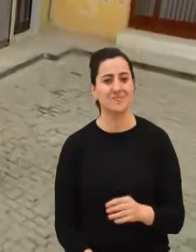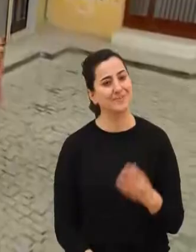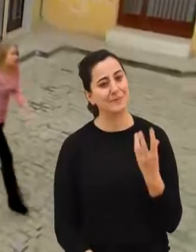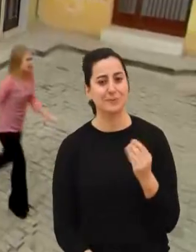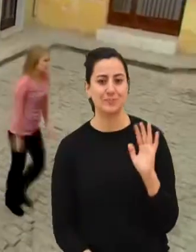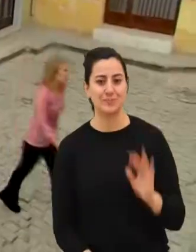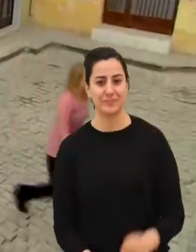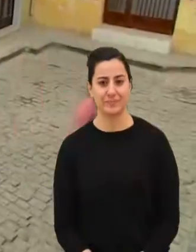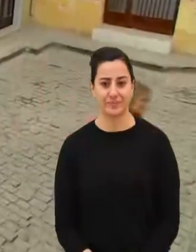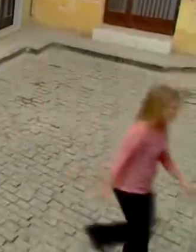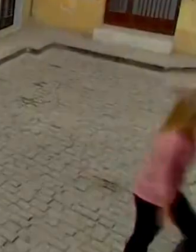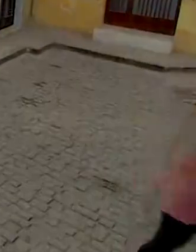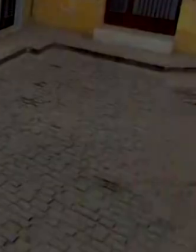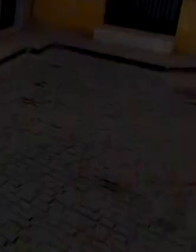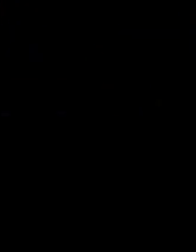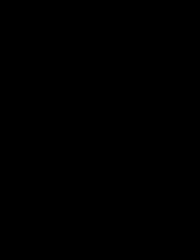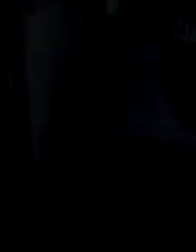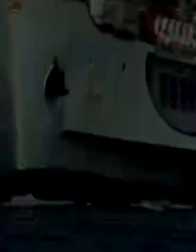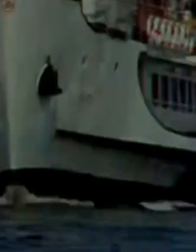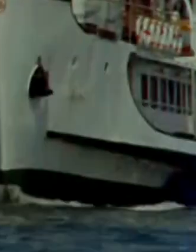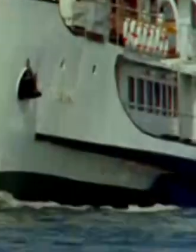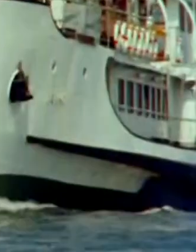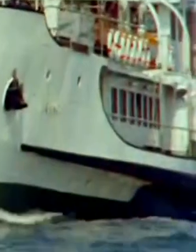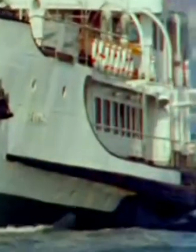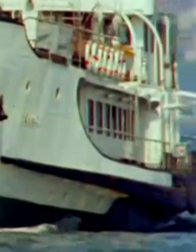çüz. Görüşürüz, çüz.